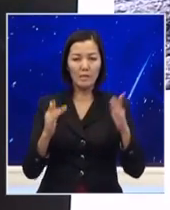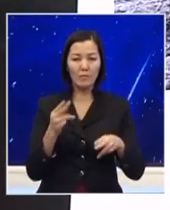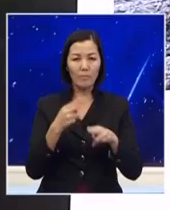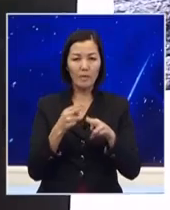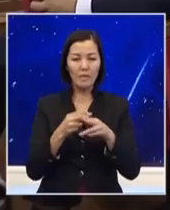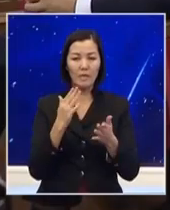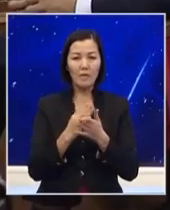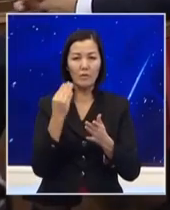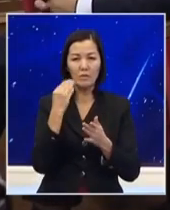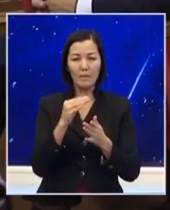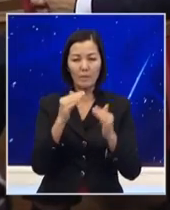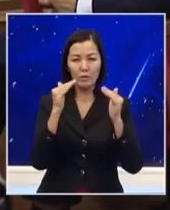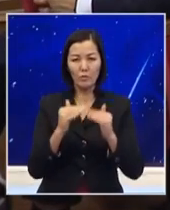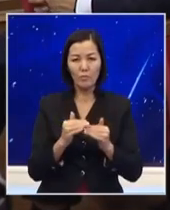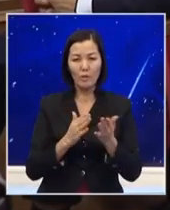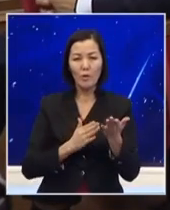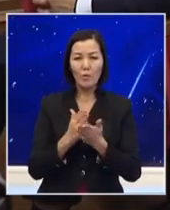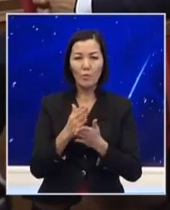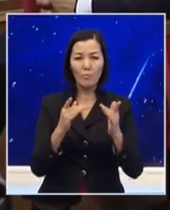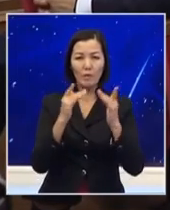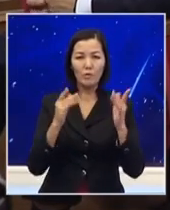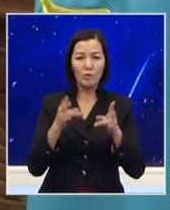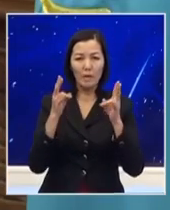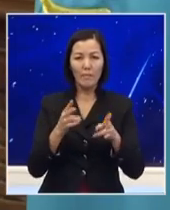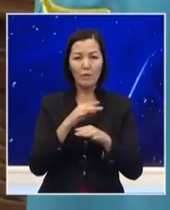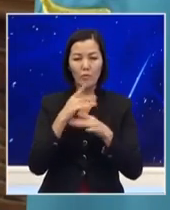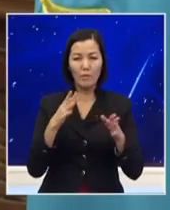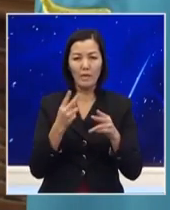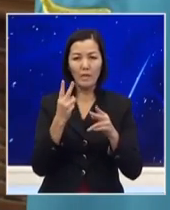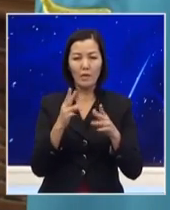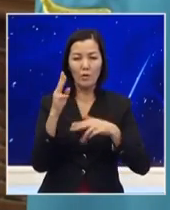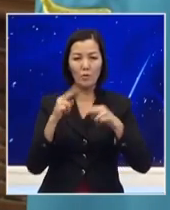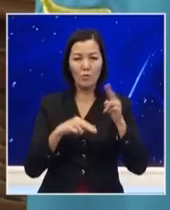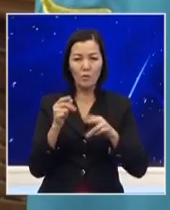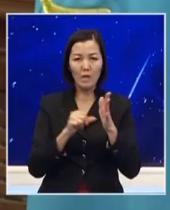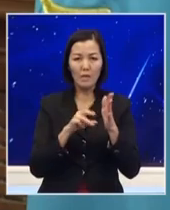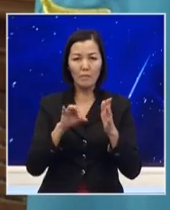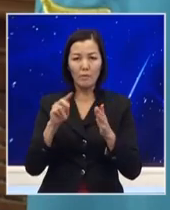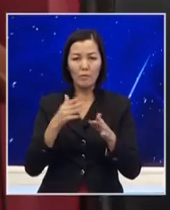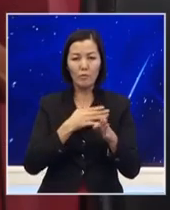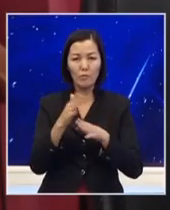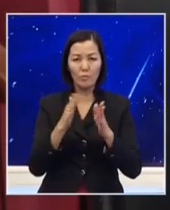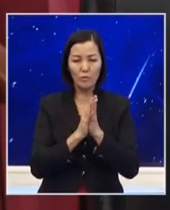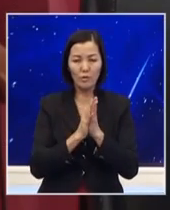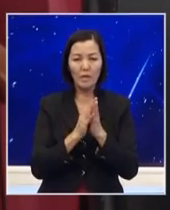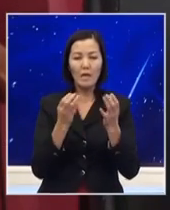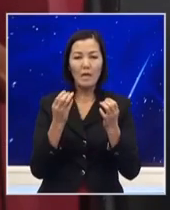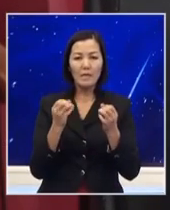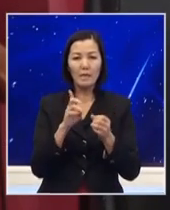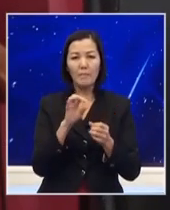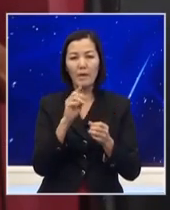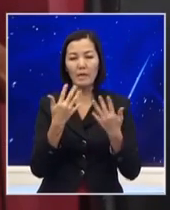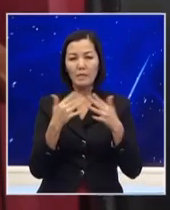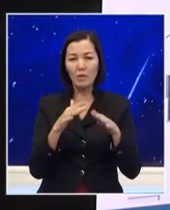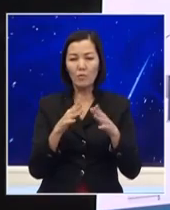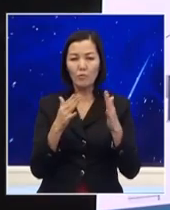келтіруде. Сапасы сын көтермейтін өтпелі жолда апаттар көбейген. Екі көпір құрылысына 6 миллион теңге бөлуді өтінді. Мұндан бөлек Бақанас ауылы